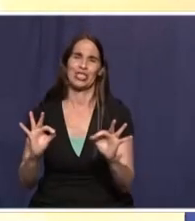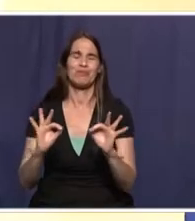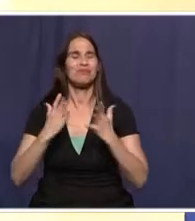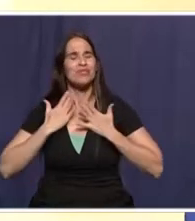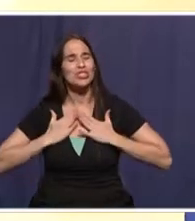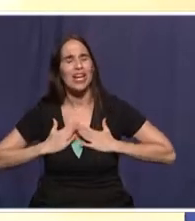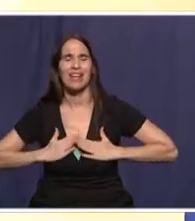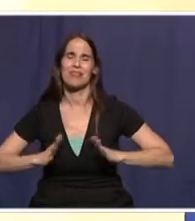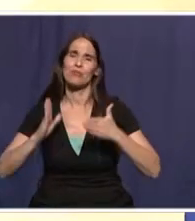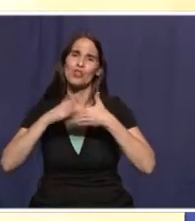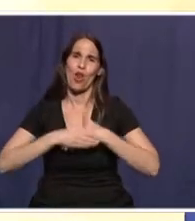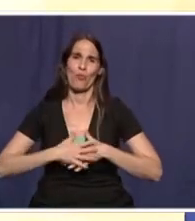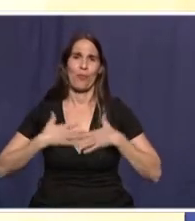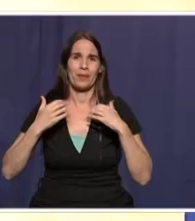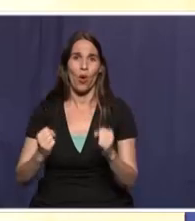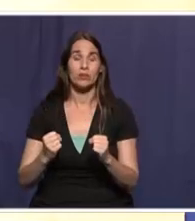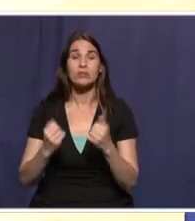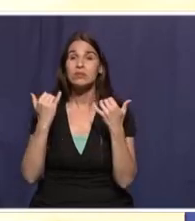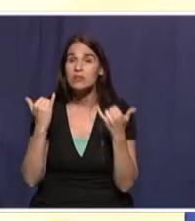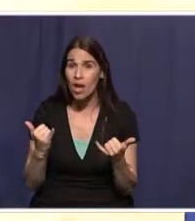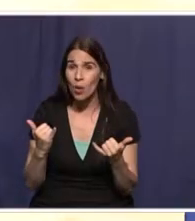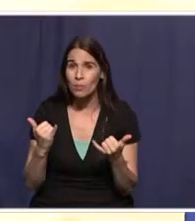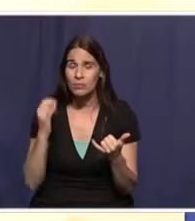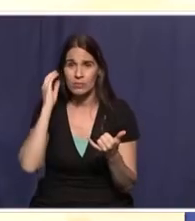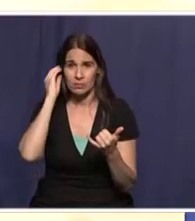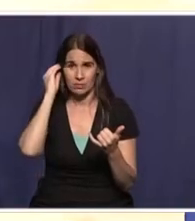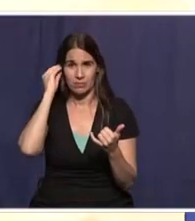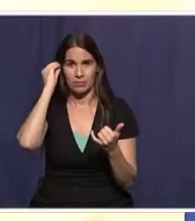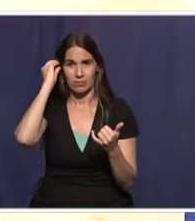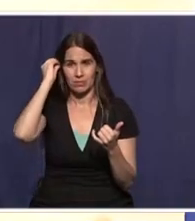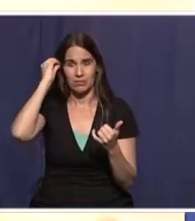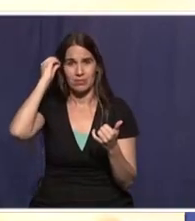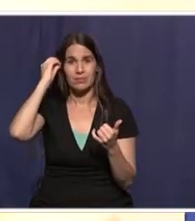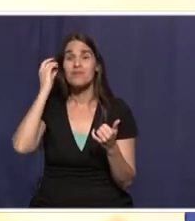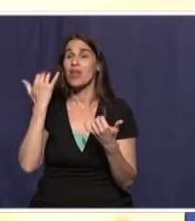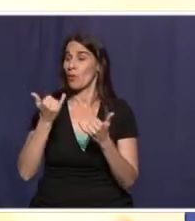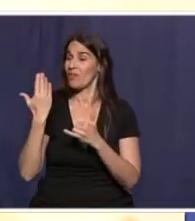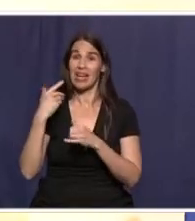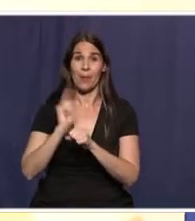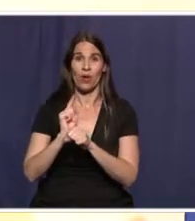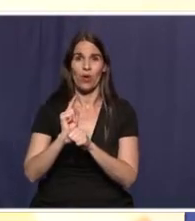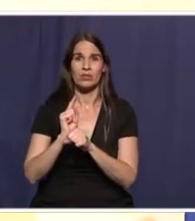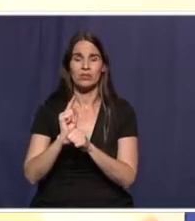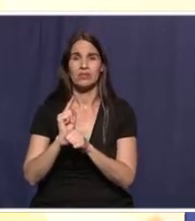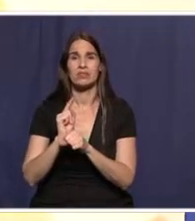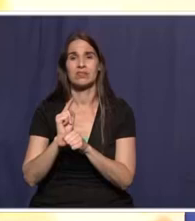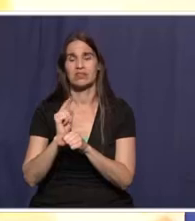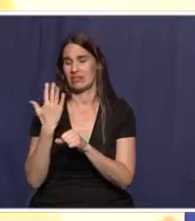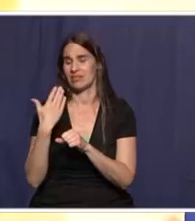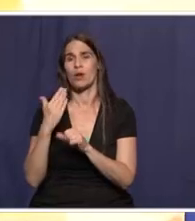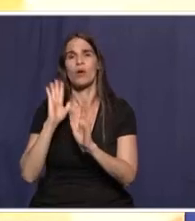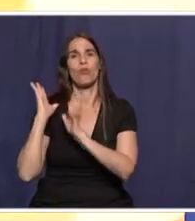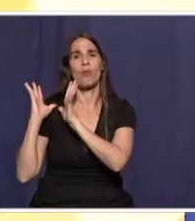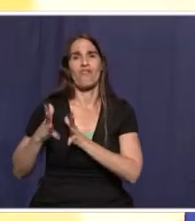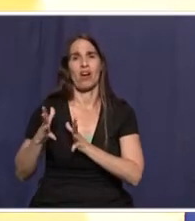בשלום ובביטחון. היום נבוא למנוחה, היום יבוא לפני כמה דקות כבר בא למנוחות באום